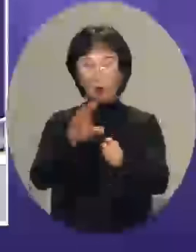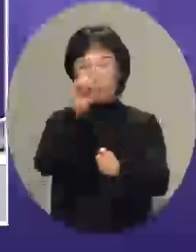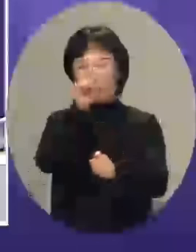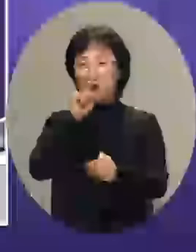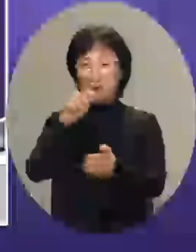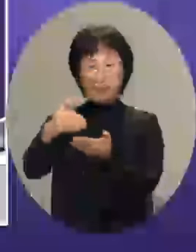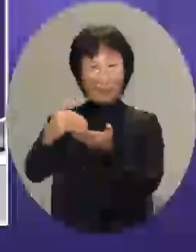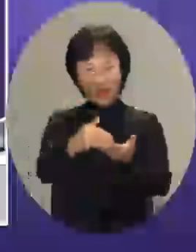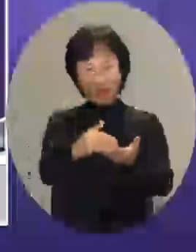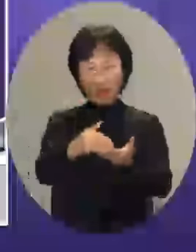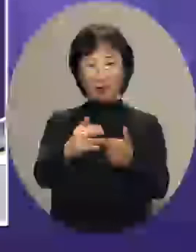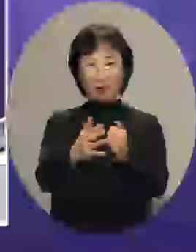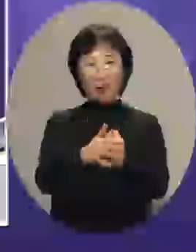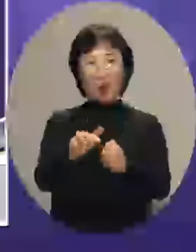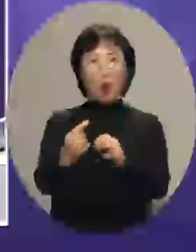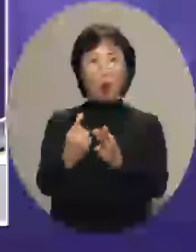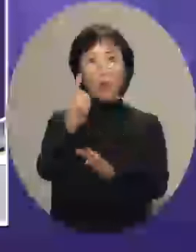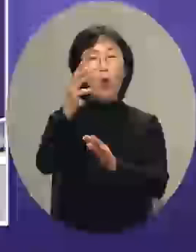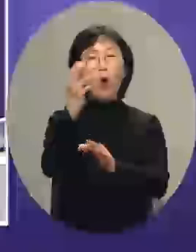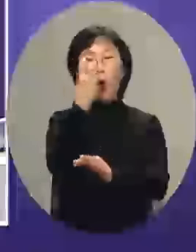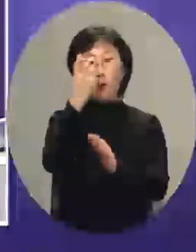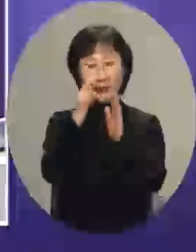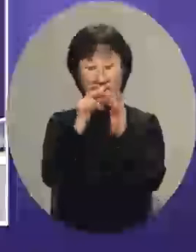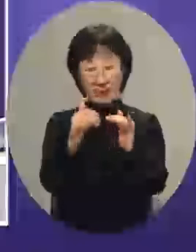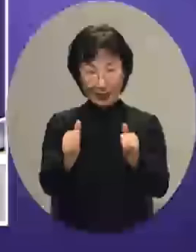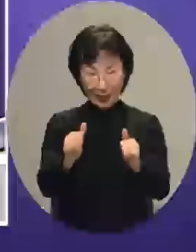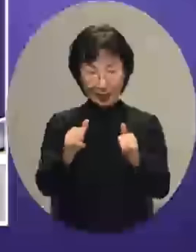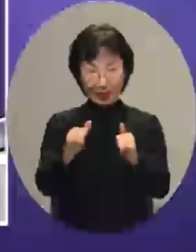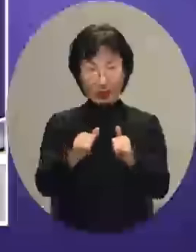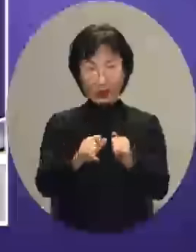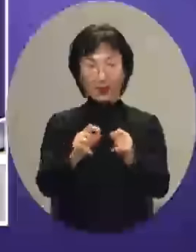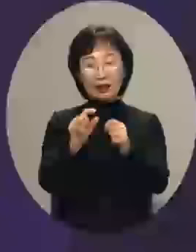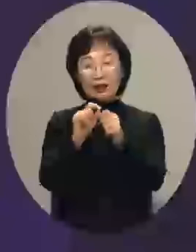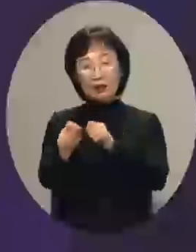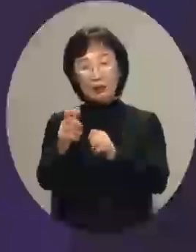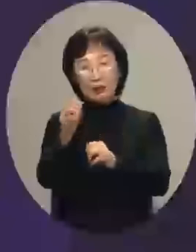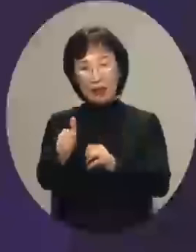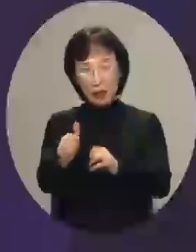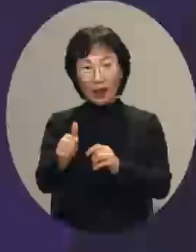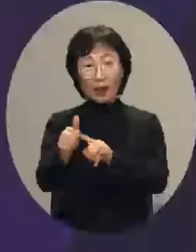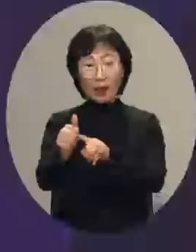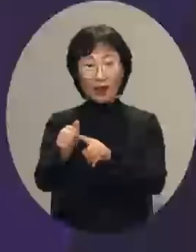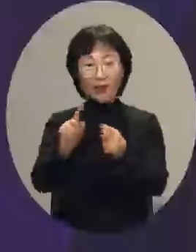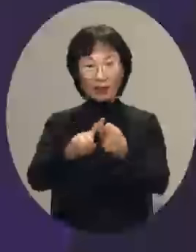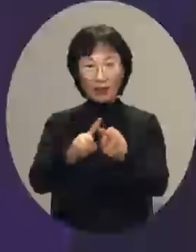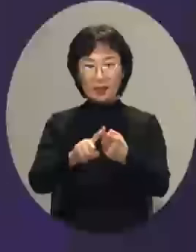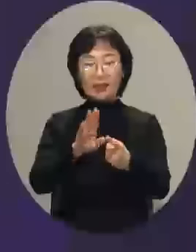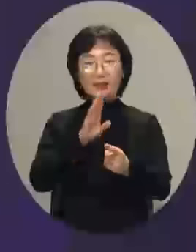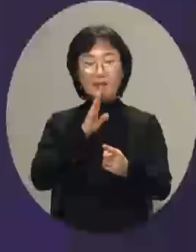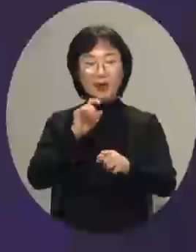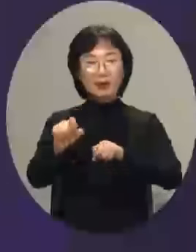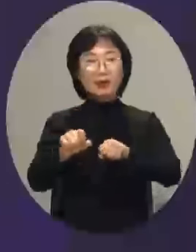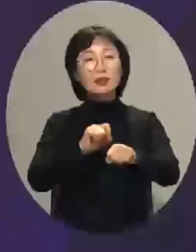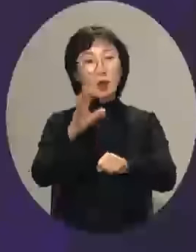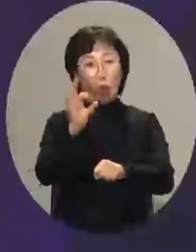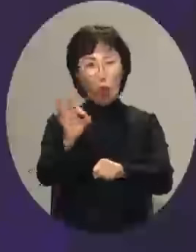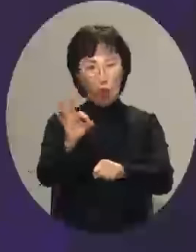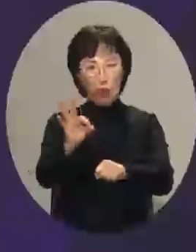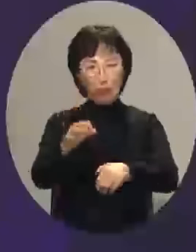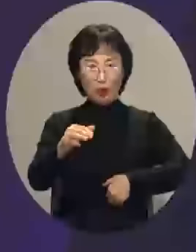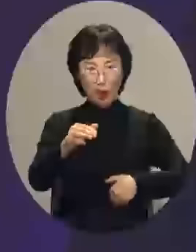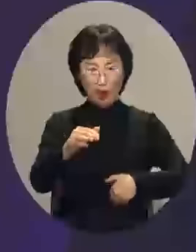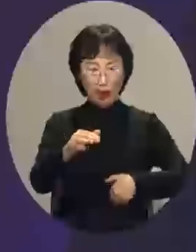해주셨어요. 고검장은요, 지검장이나 거기 일선 검사는 사실 특활비가 필요합니다.